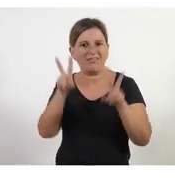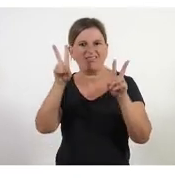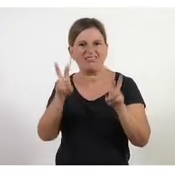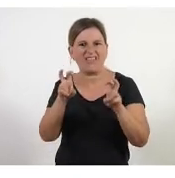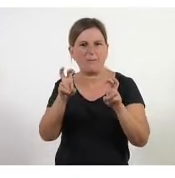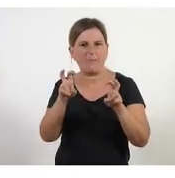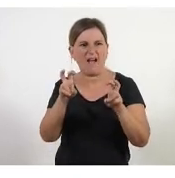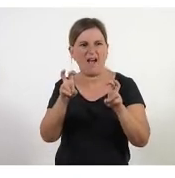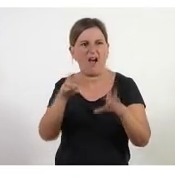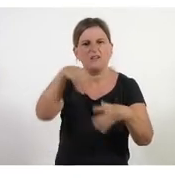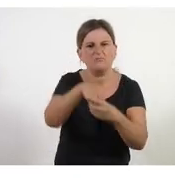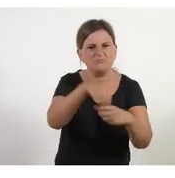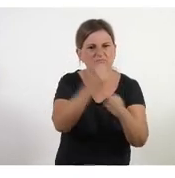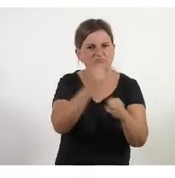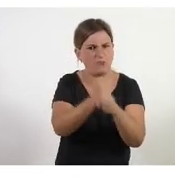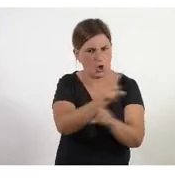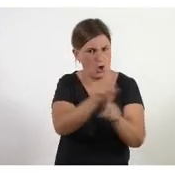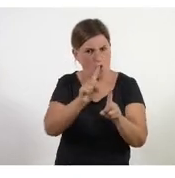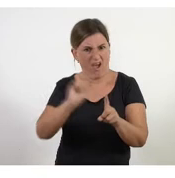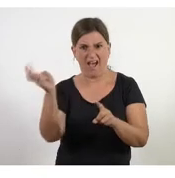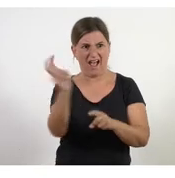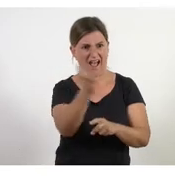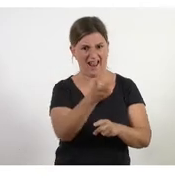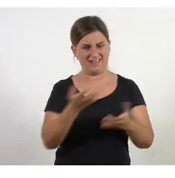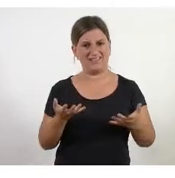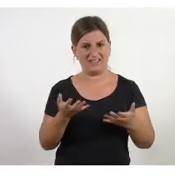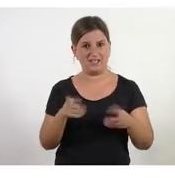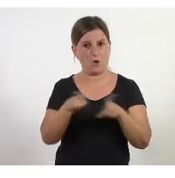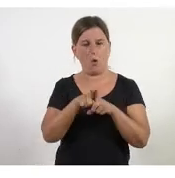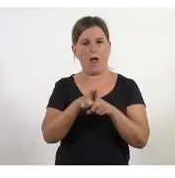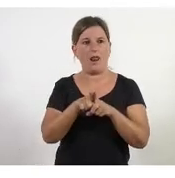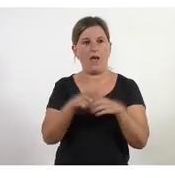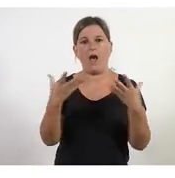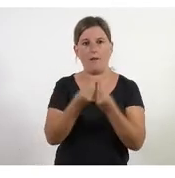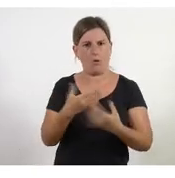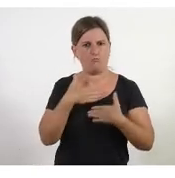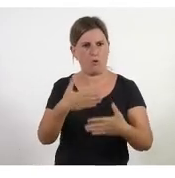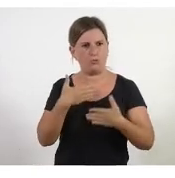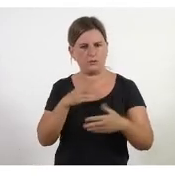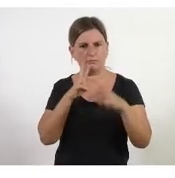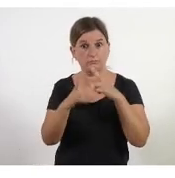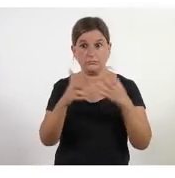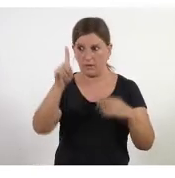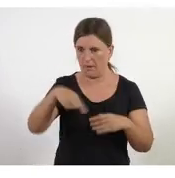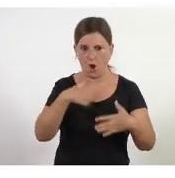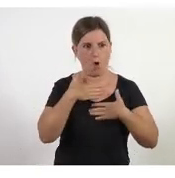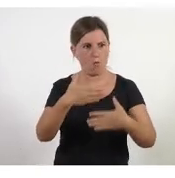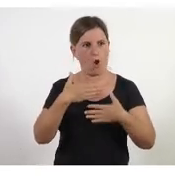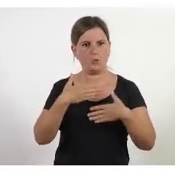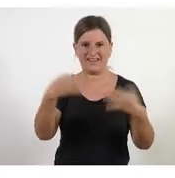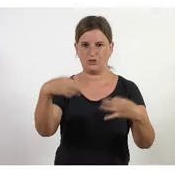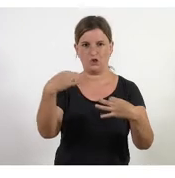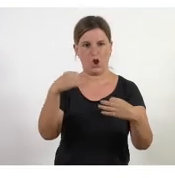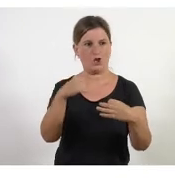sigui justament de l'àmbit professional o del voluntariat. No? També amb els voluntaris, jo quan ho deia pensava, ostres, clar, amb els voluntaris fem